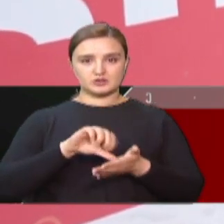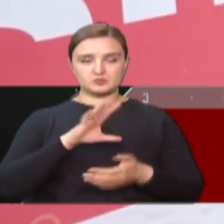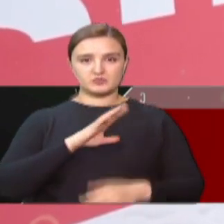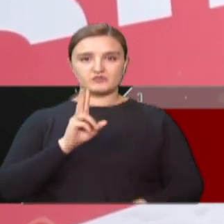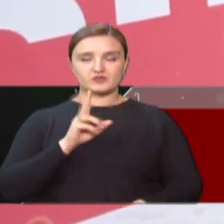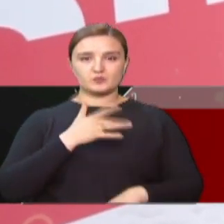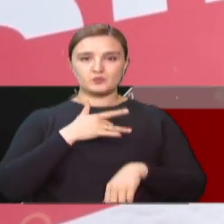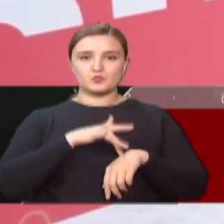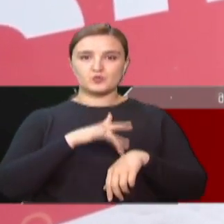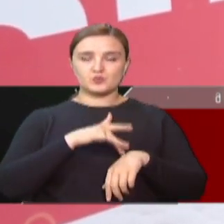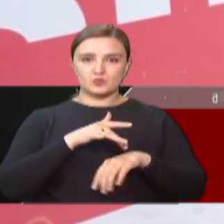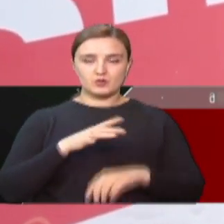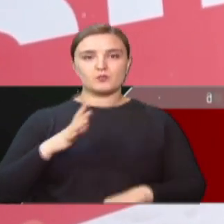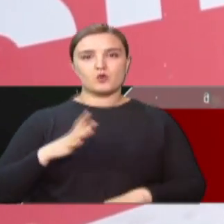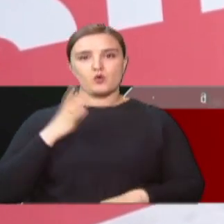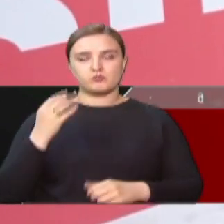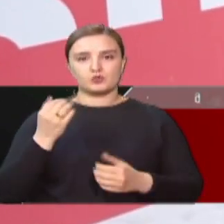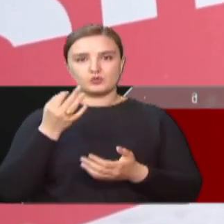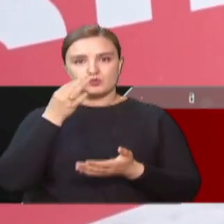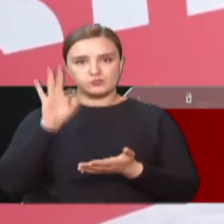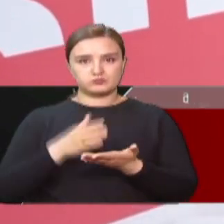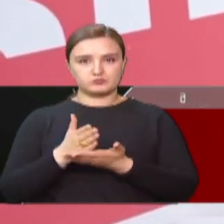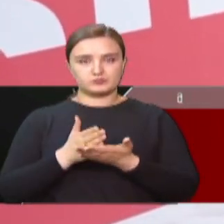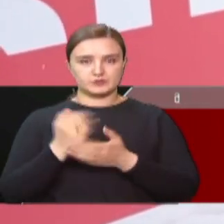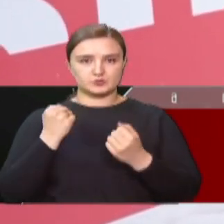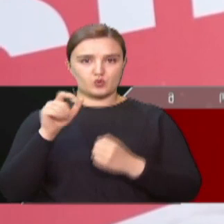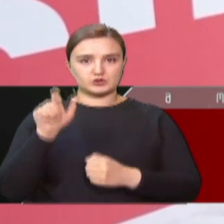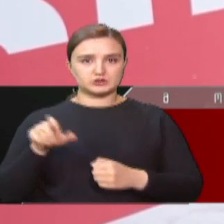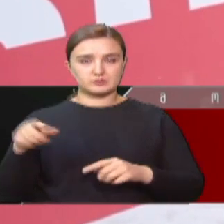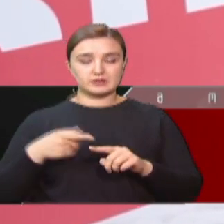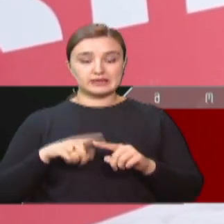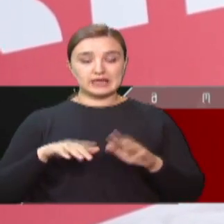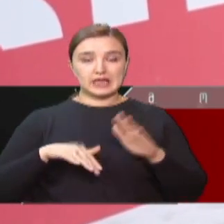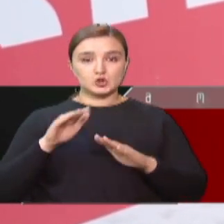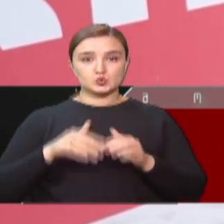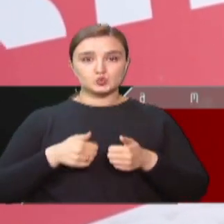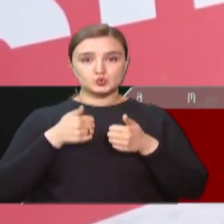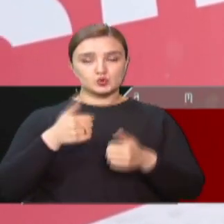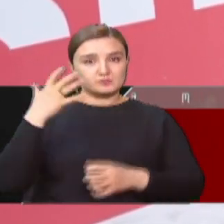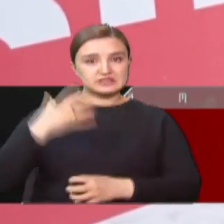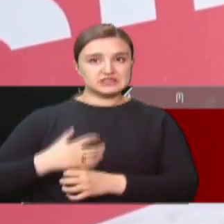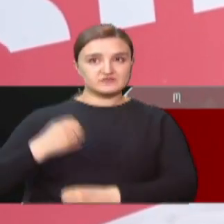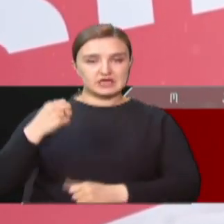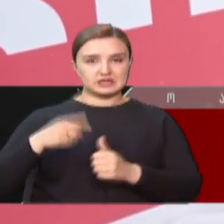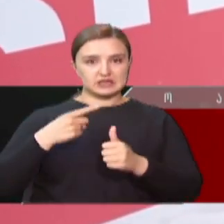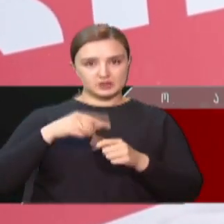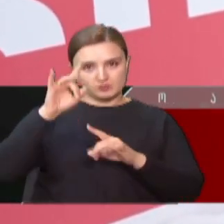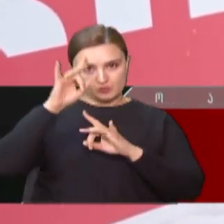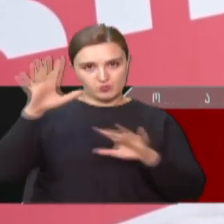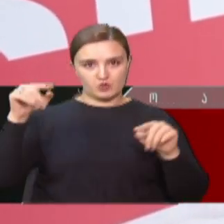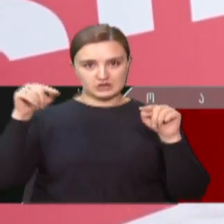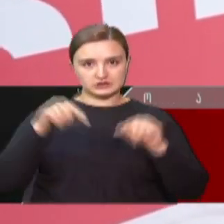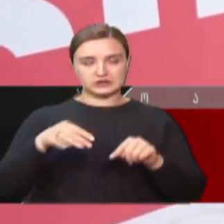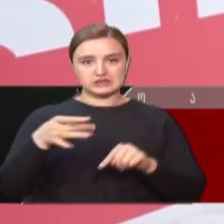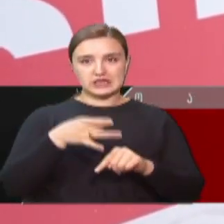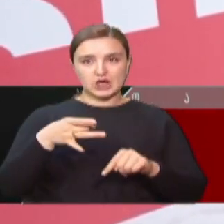მოყვარულმა მოთხილამურეებმა, ასევე ყოფილმა სპორტსმენებმა. ვფიქრობ, რომ მსგავსი ღონისძიება ხელს უწყობს სვანეთის პოპულარიზაციას და რეგიონში